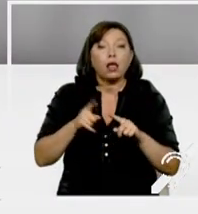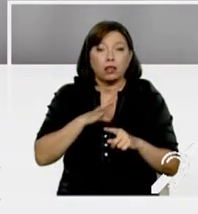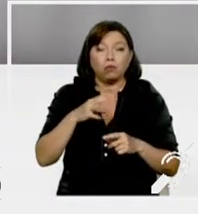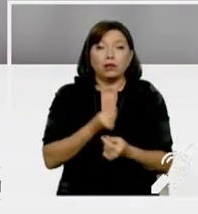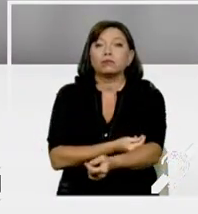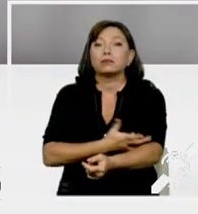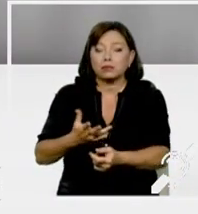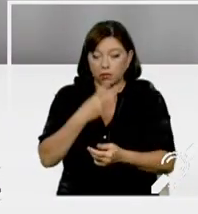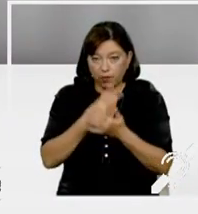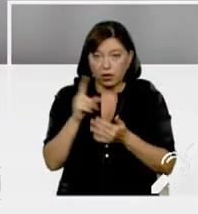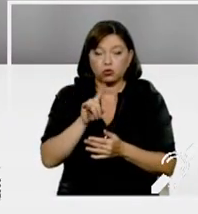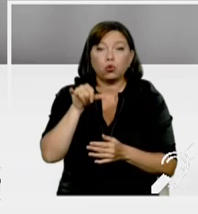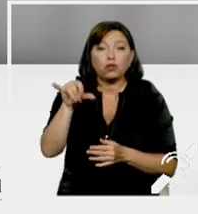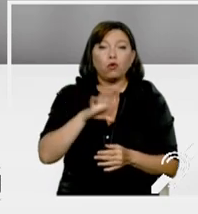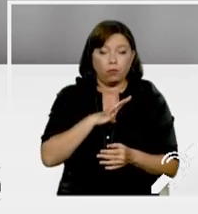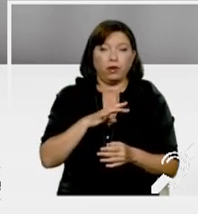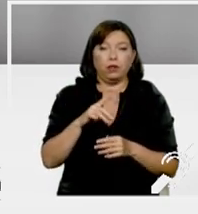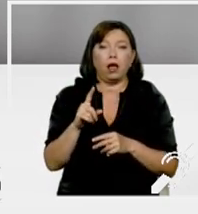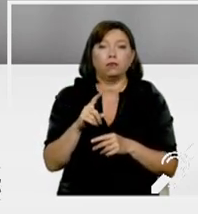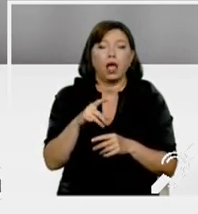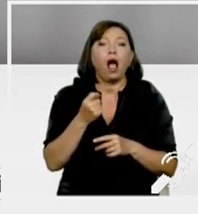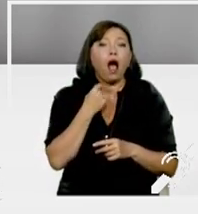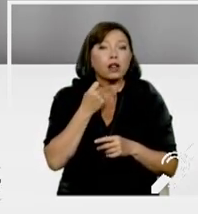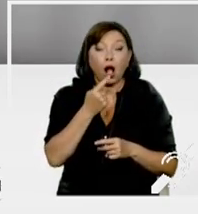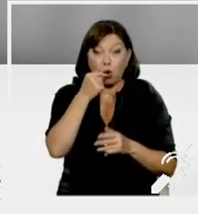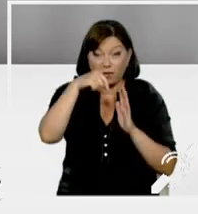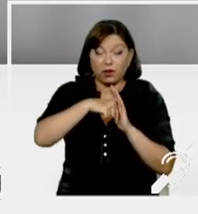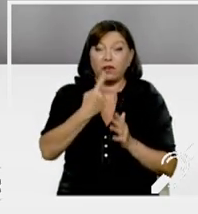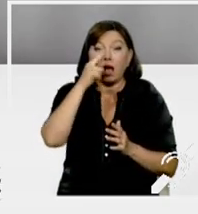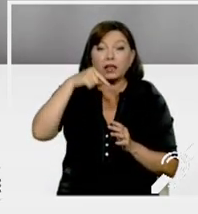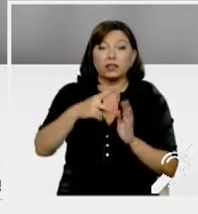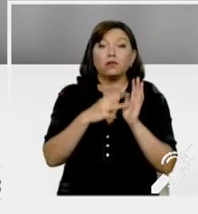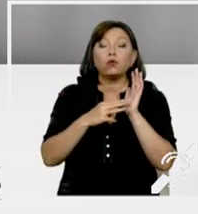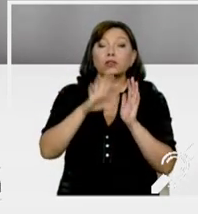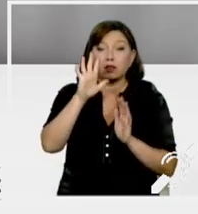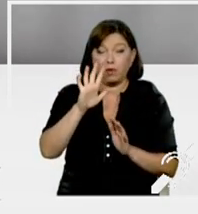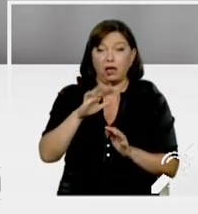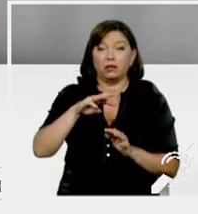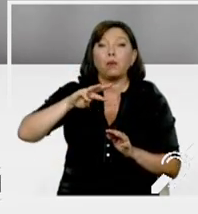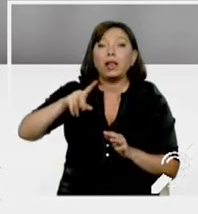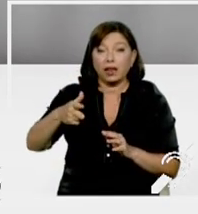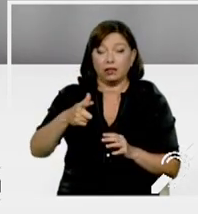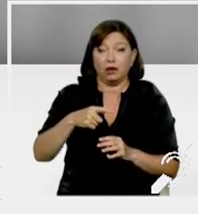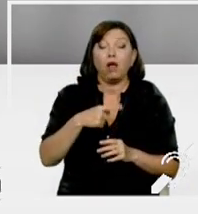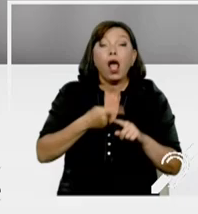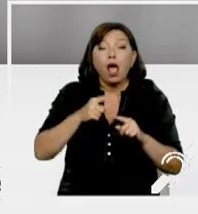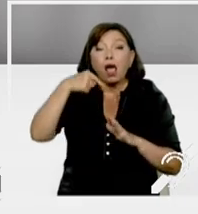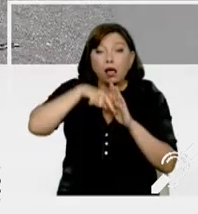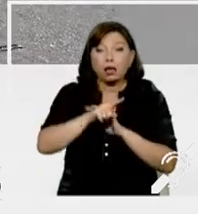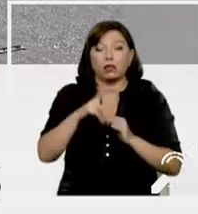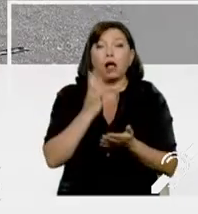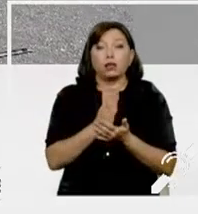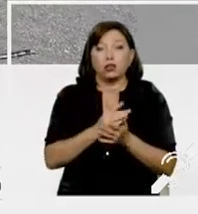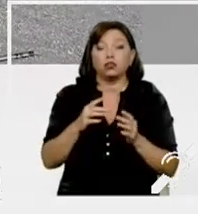probelor biologice au arătat că acesta avea o concentrație de alcool în sânge de 1,85 promile g pe l ceea ce înseamnă o